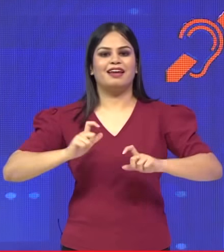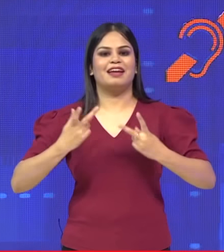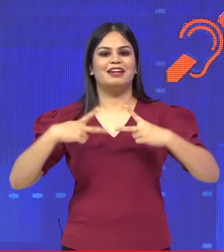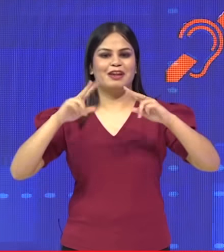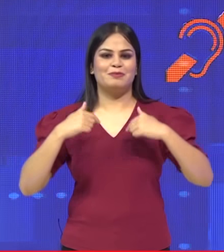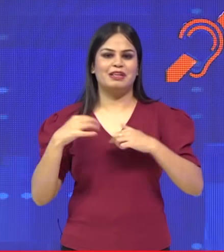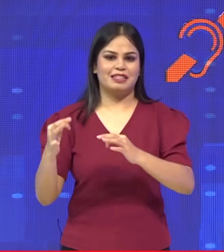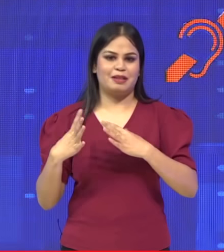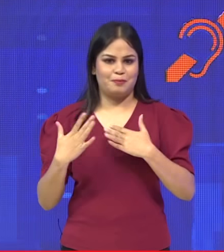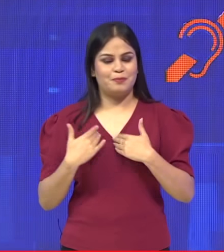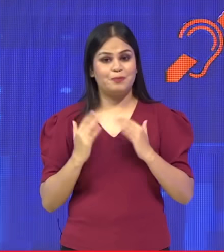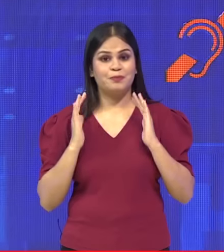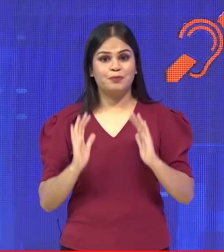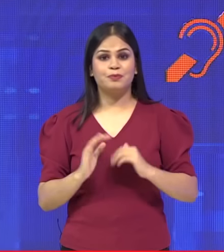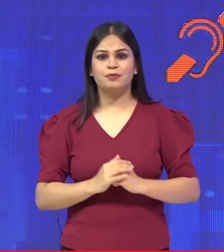केयरफुल